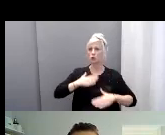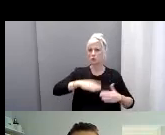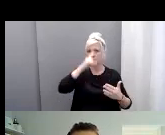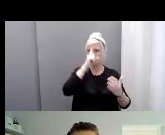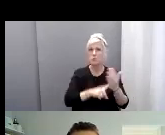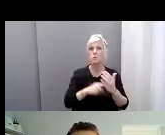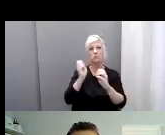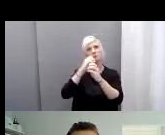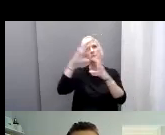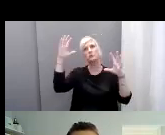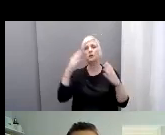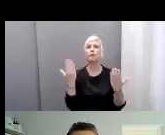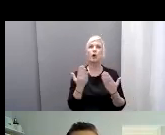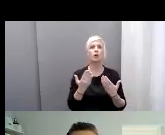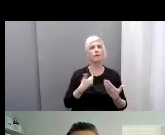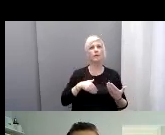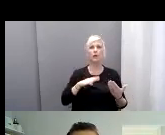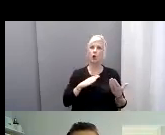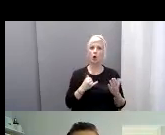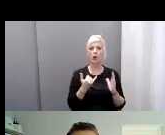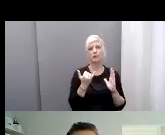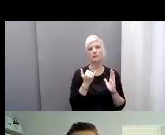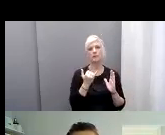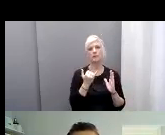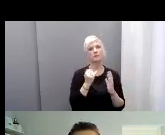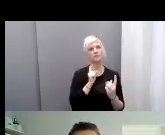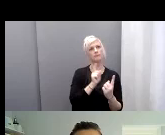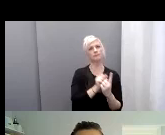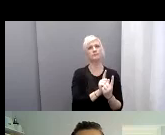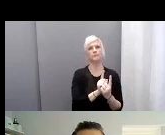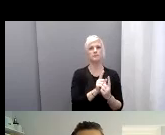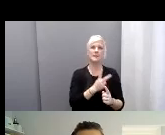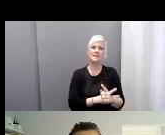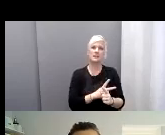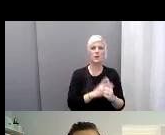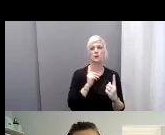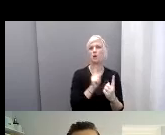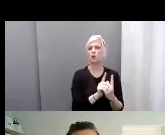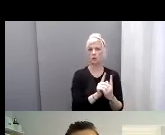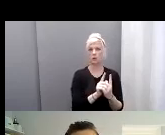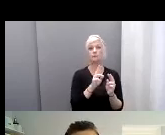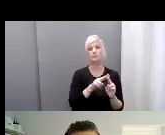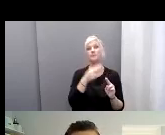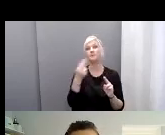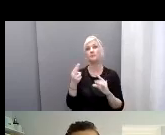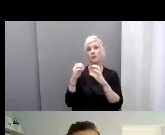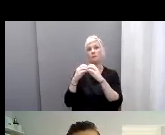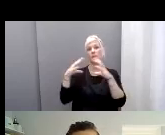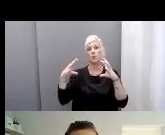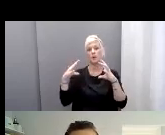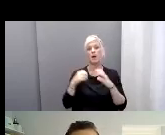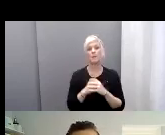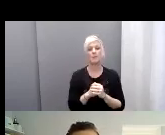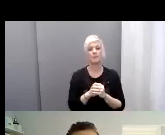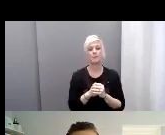föreställningar om vad den vill ha i ett sexuellt möte. Sen är det den andra